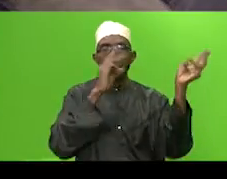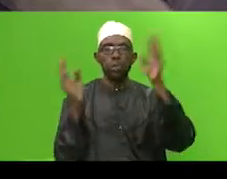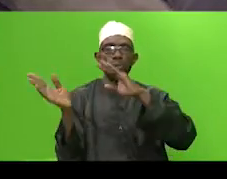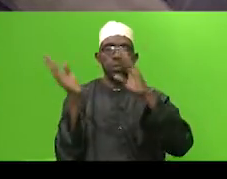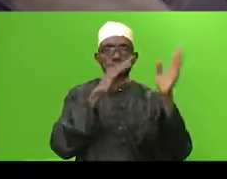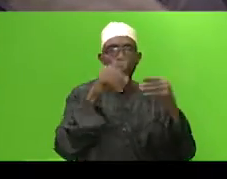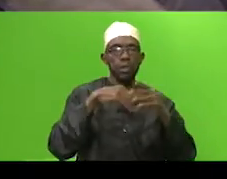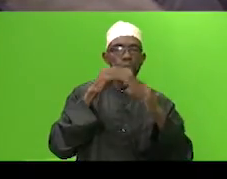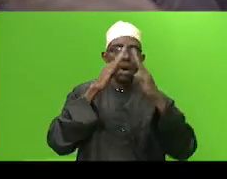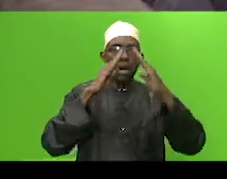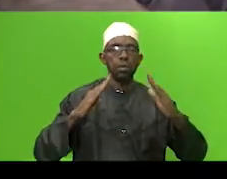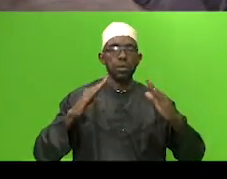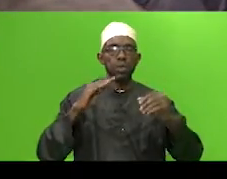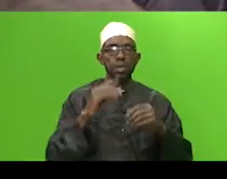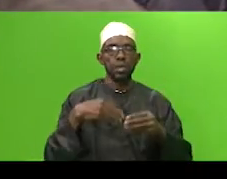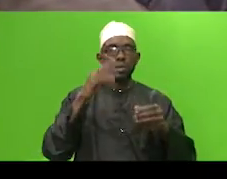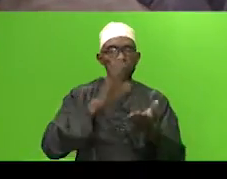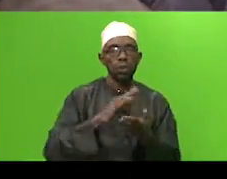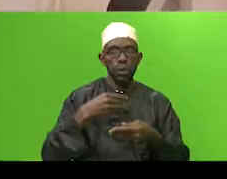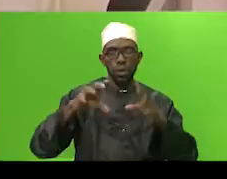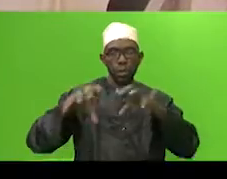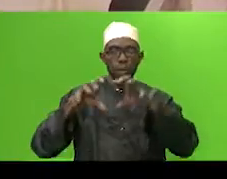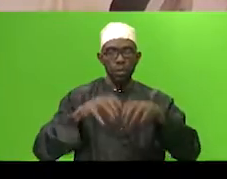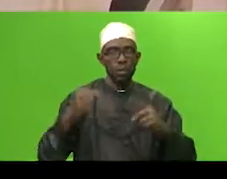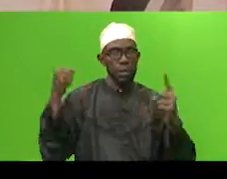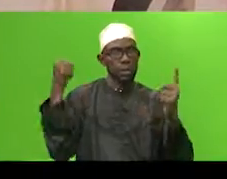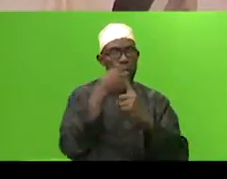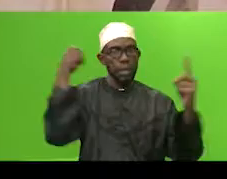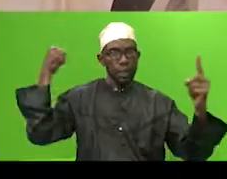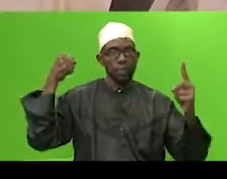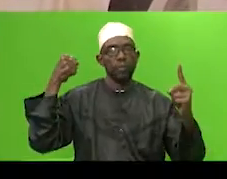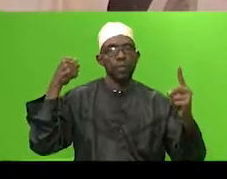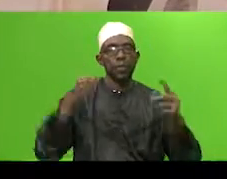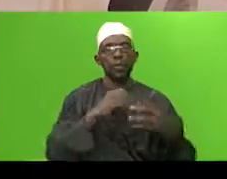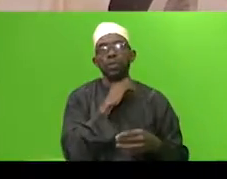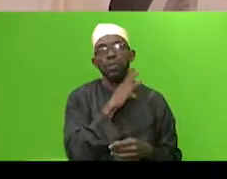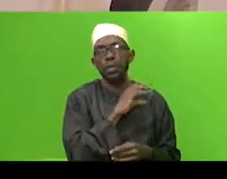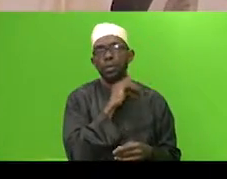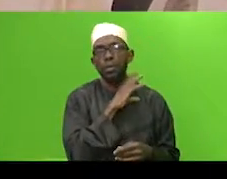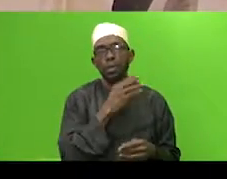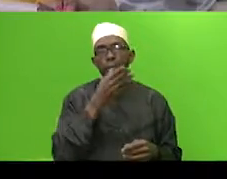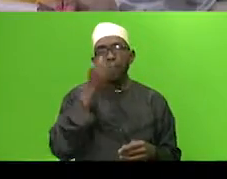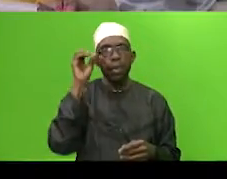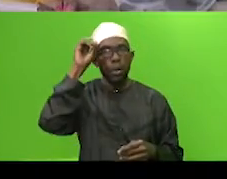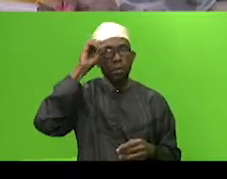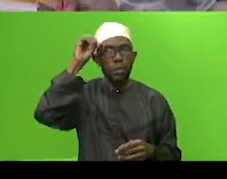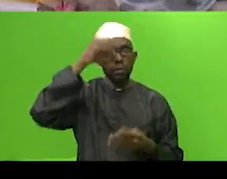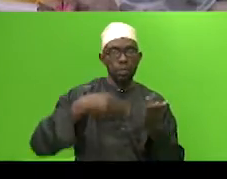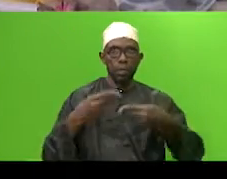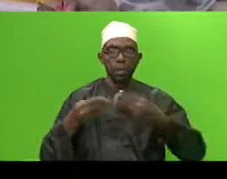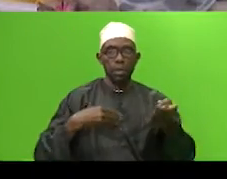leave the house. Small-scale traders were the most hit with the ban, majority complaining of lack of better options for their